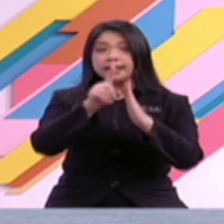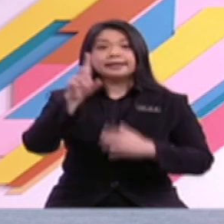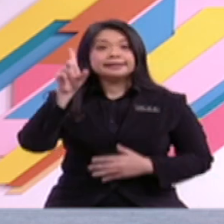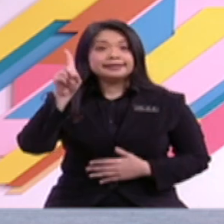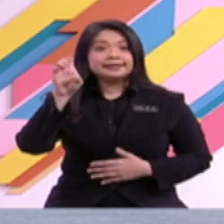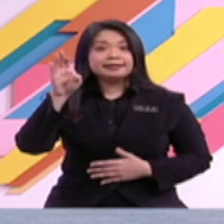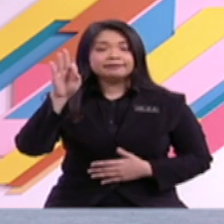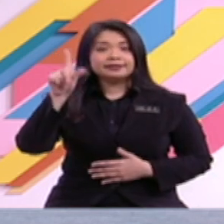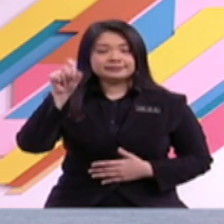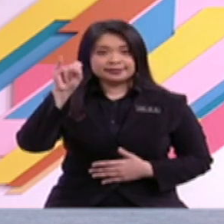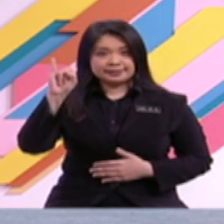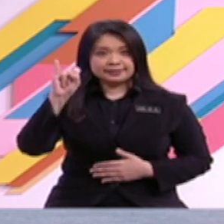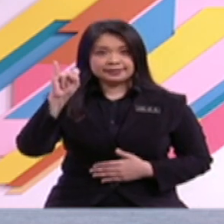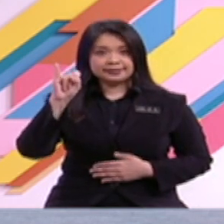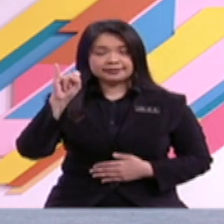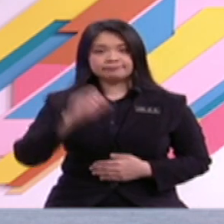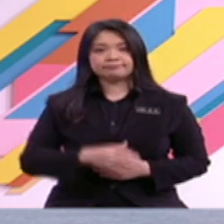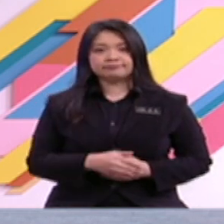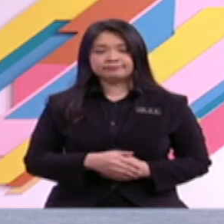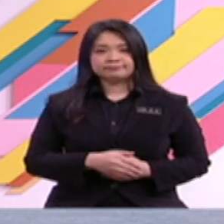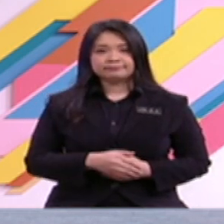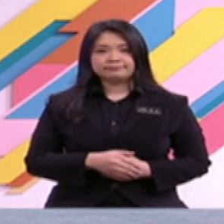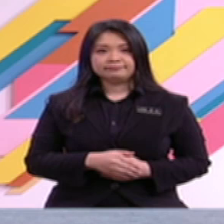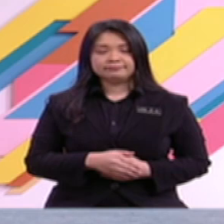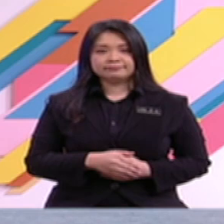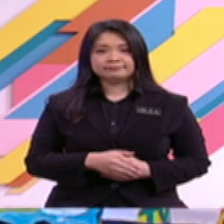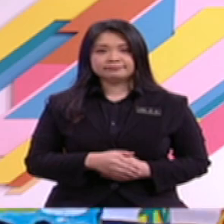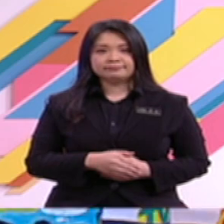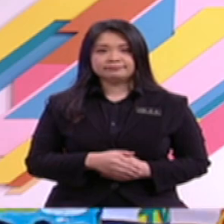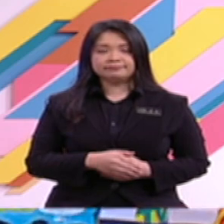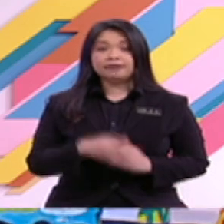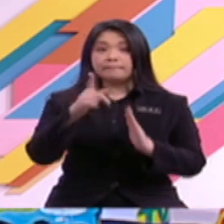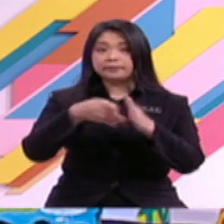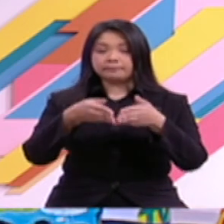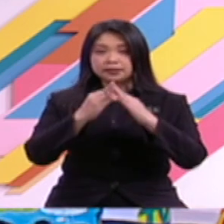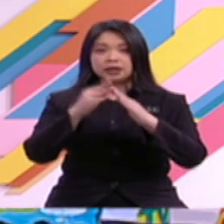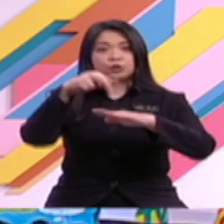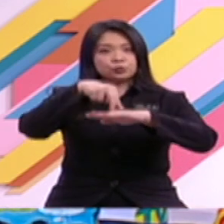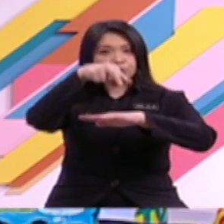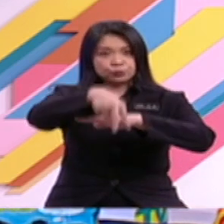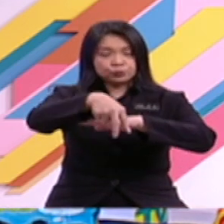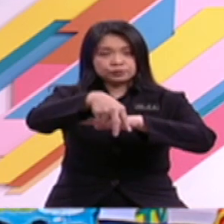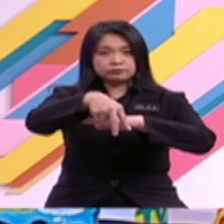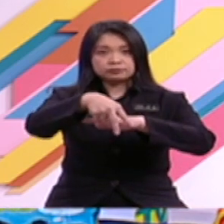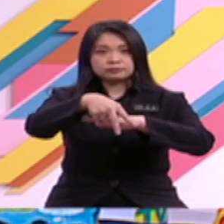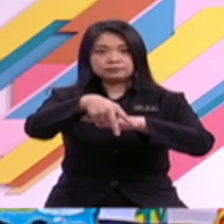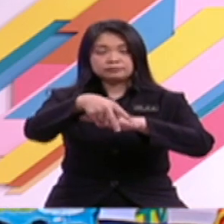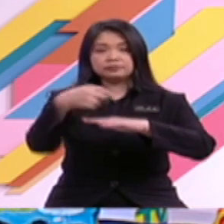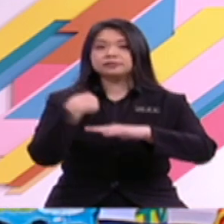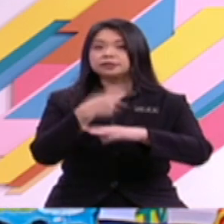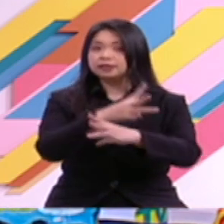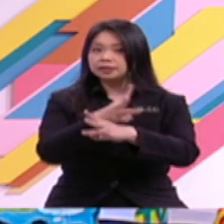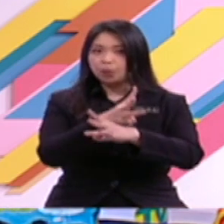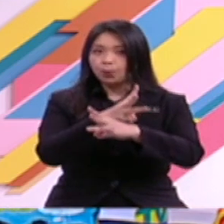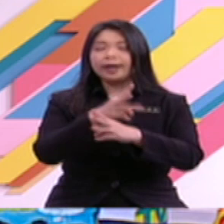kita laksanakan itu mempengaruhi penetapan pemintaan Cup menyebabkan penyempitan menurun sebenarnya kita nak kurangkan meminta jadi kita